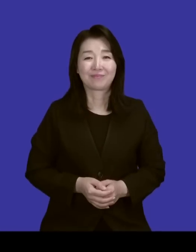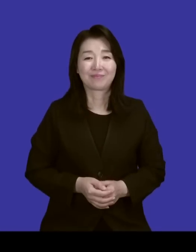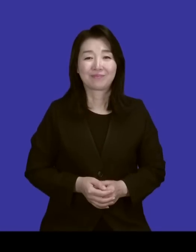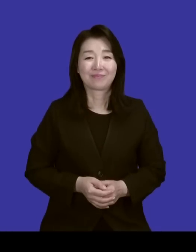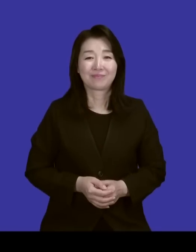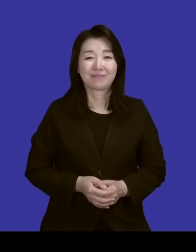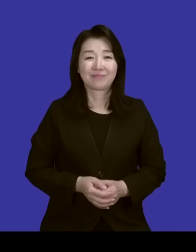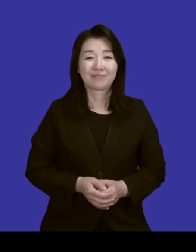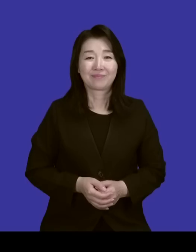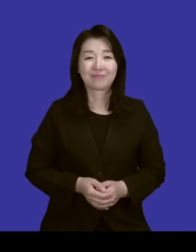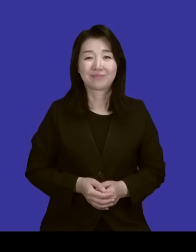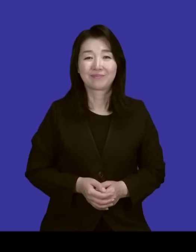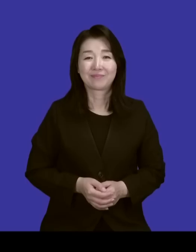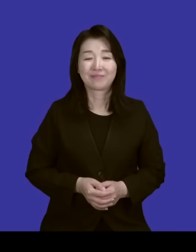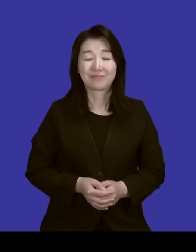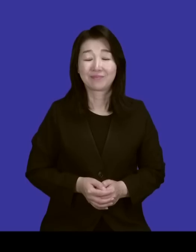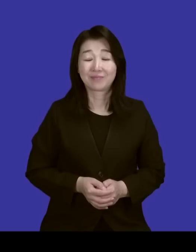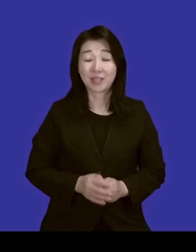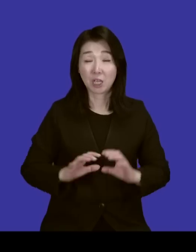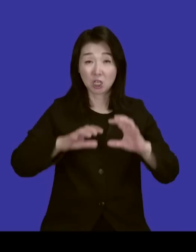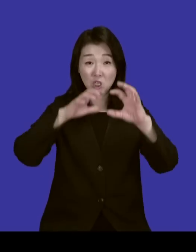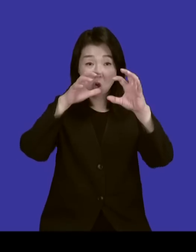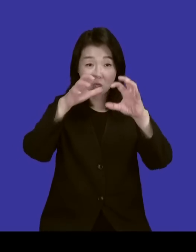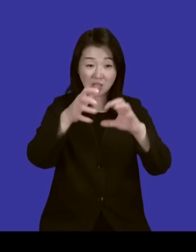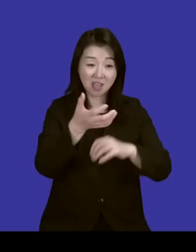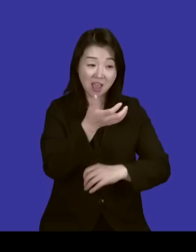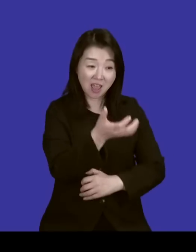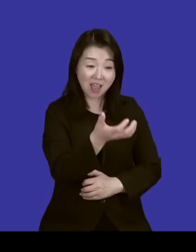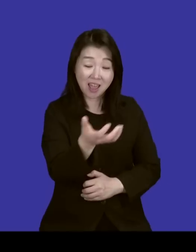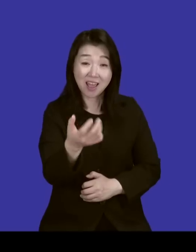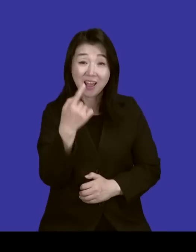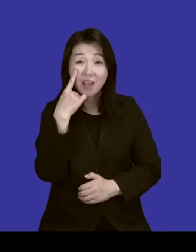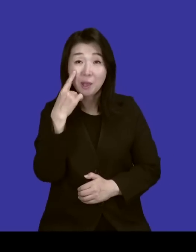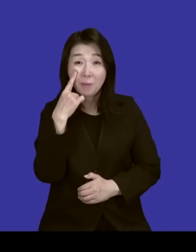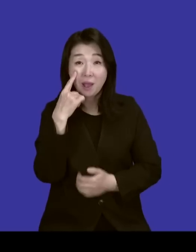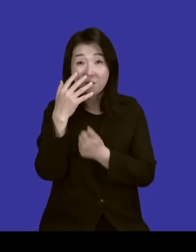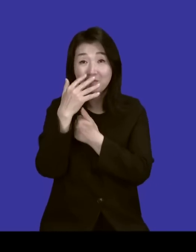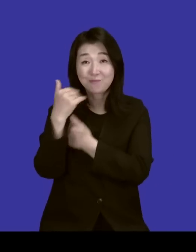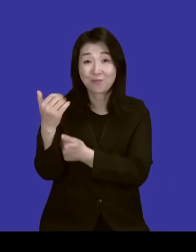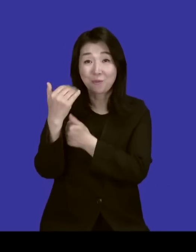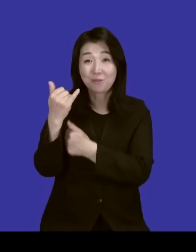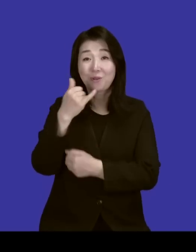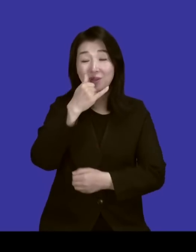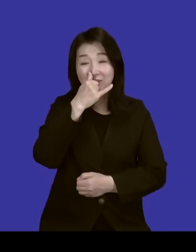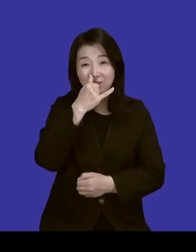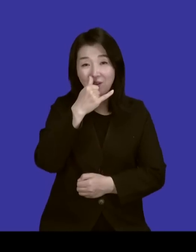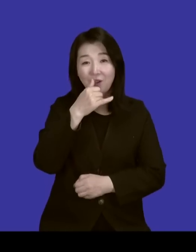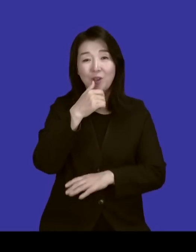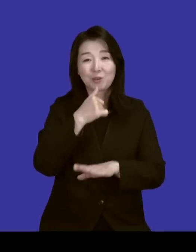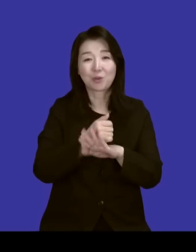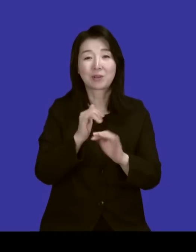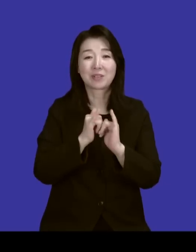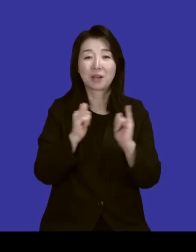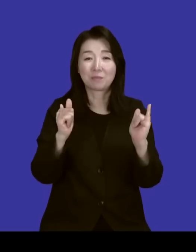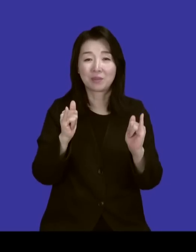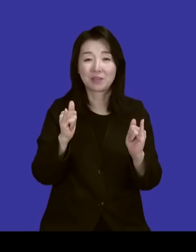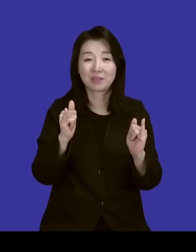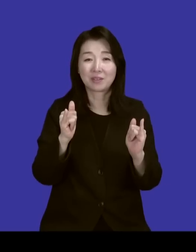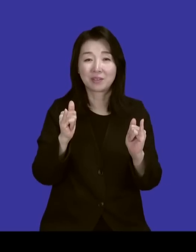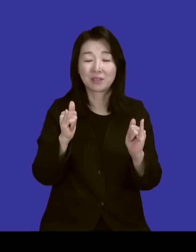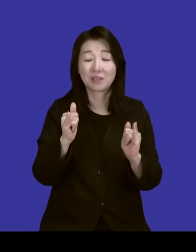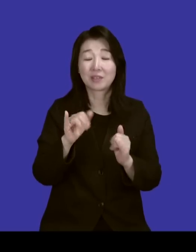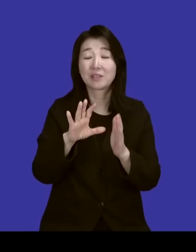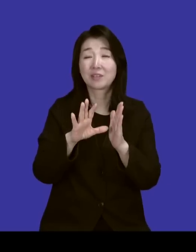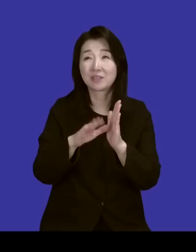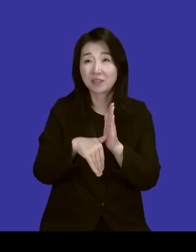근데 제가 지금 전 세계를 다니다 보면 그 콜링을 했기 때문에 사람들이 제가 그때